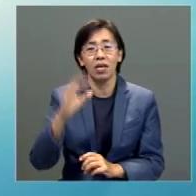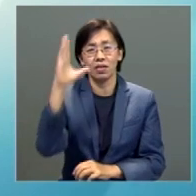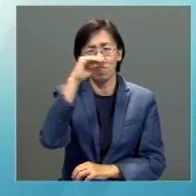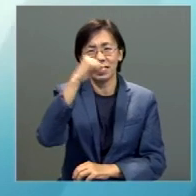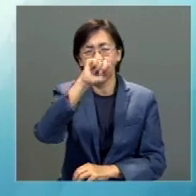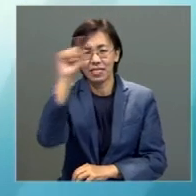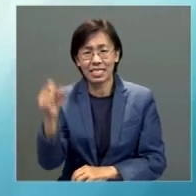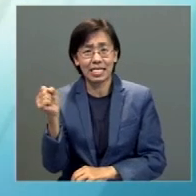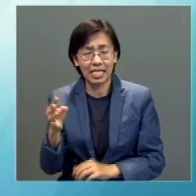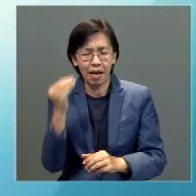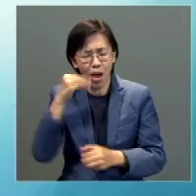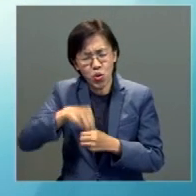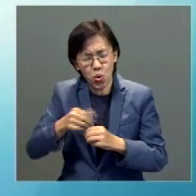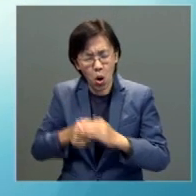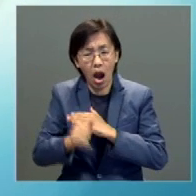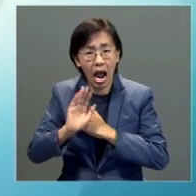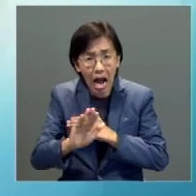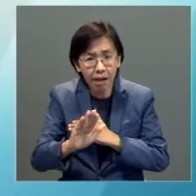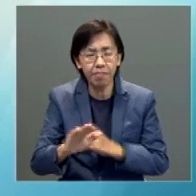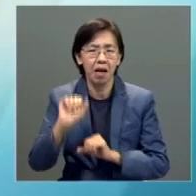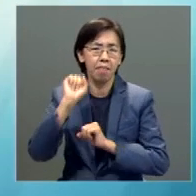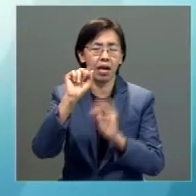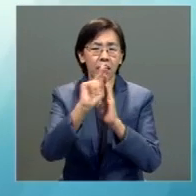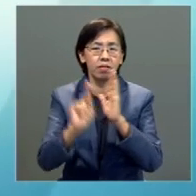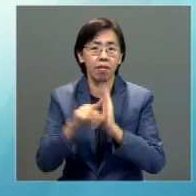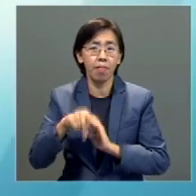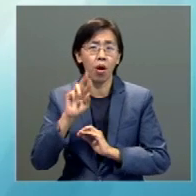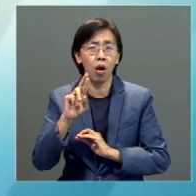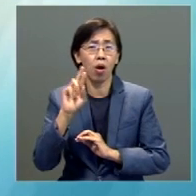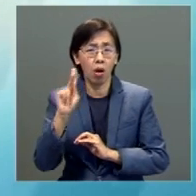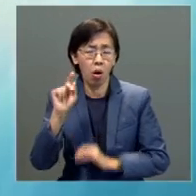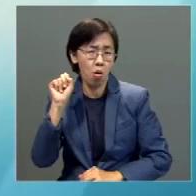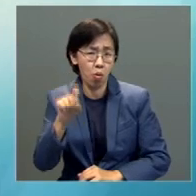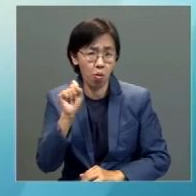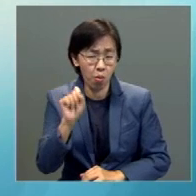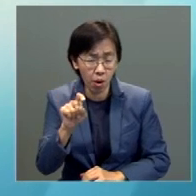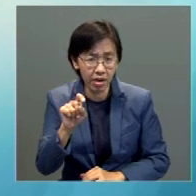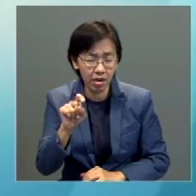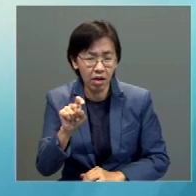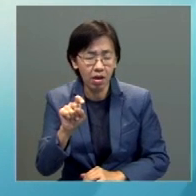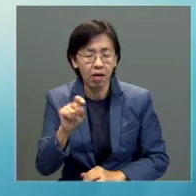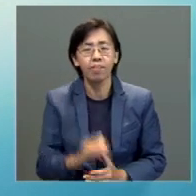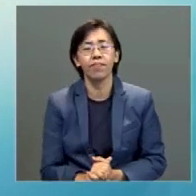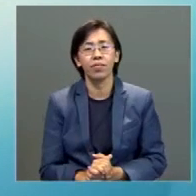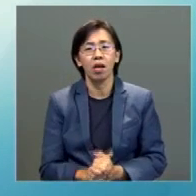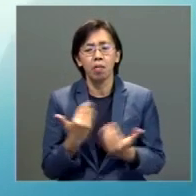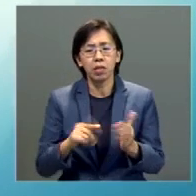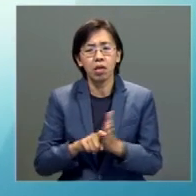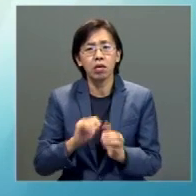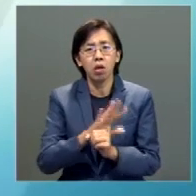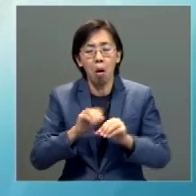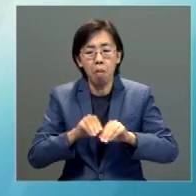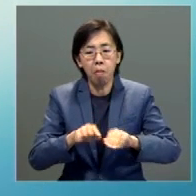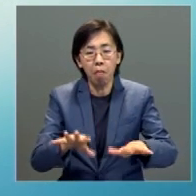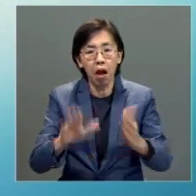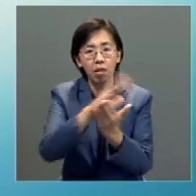าตรการของการใช้สถานการณ์การประกาศสถานการณ์ฉุกเฉินก็ในเมื่อเป็นภาวะฉุกเฉินที่เกิดขึ้นจากการมีโรคระบาดกันไปทั้งโล